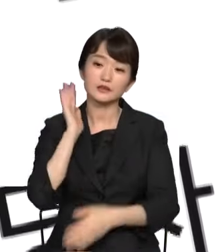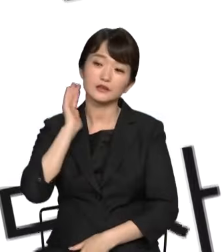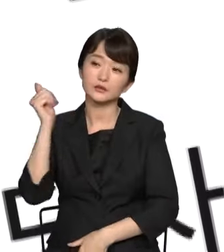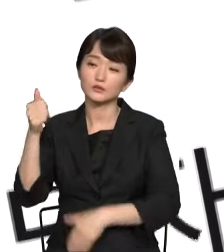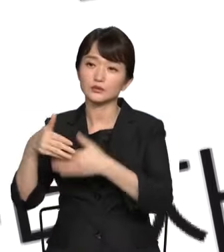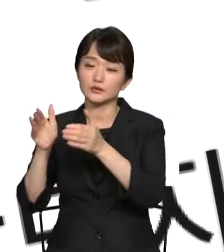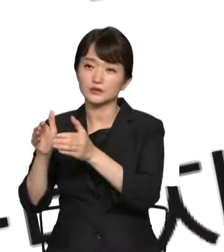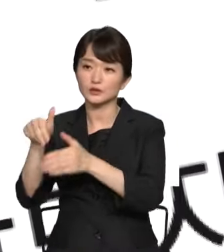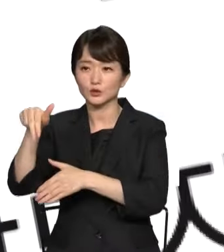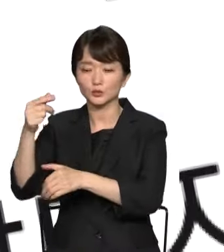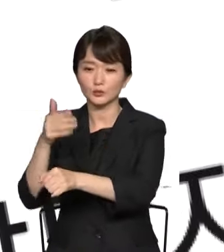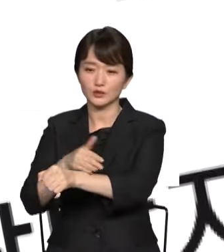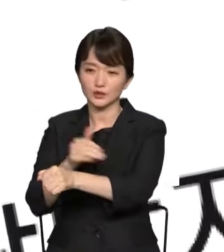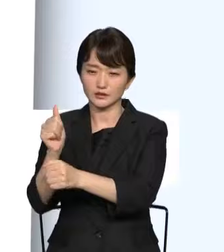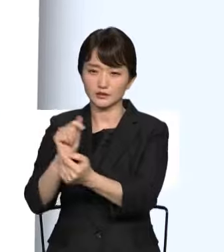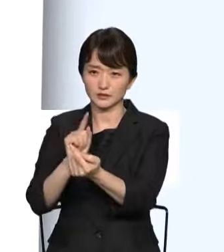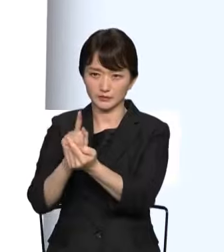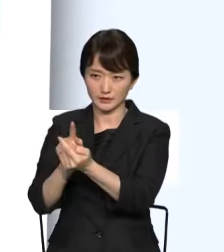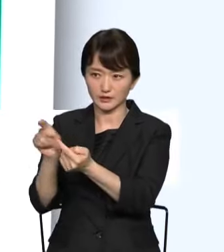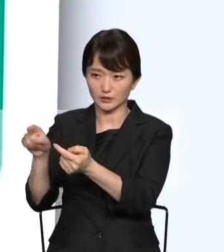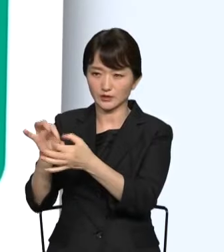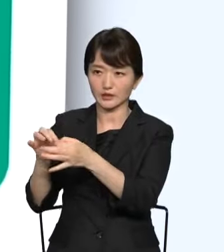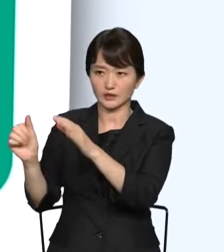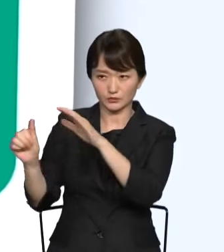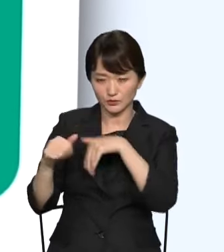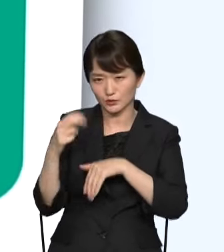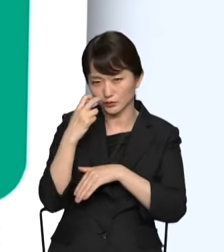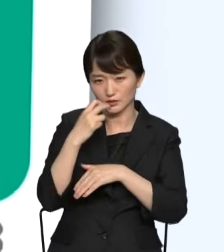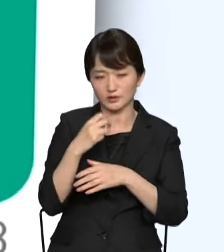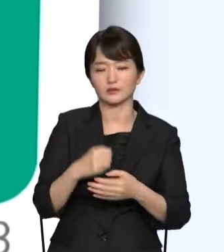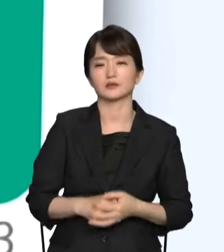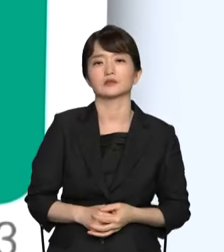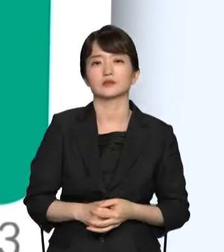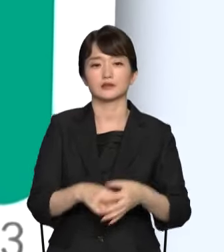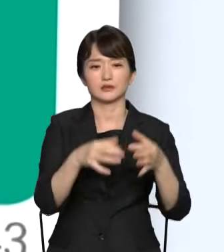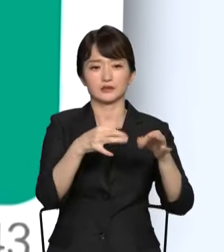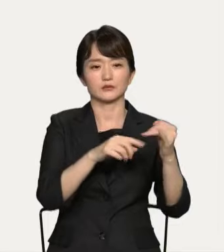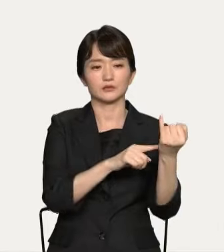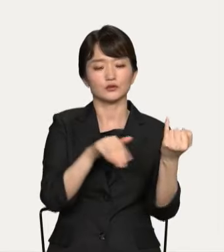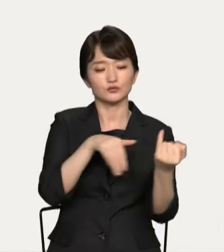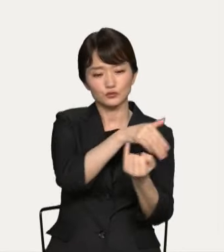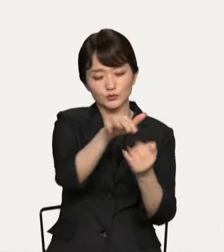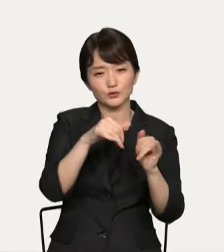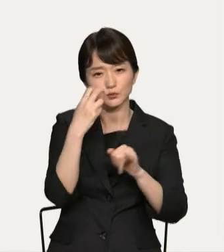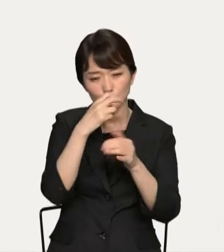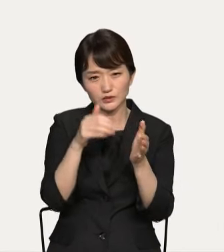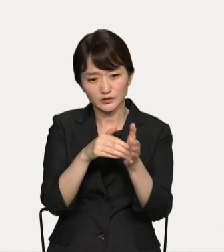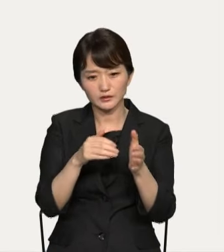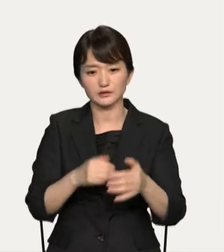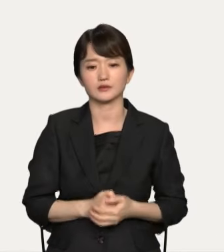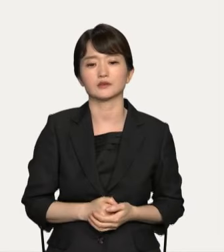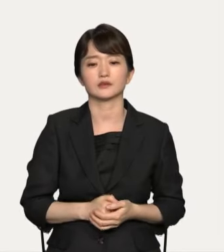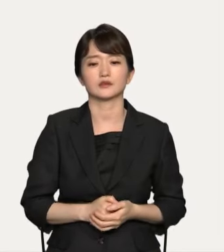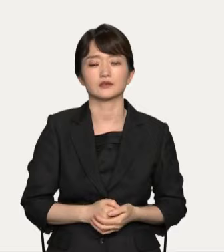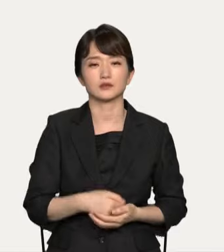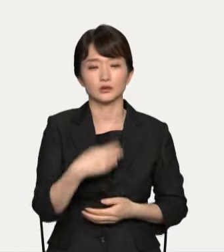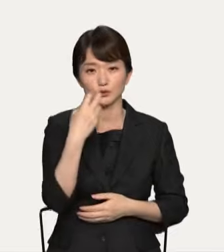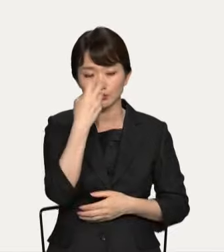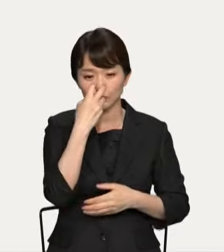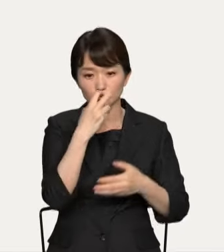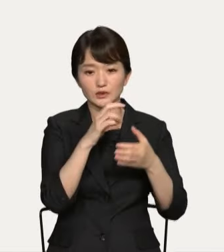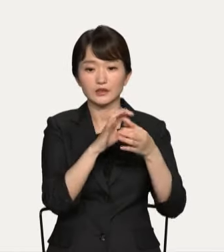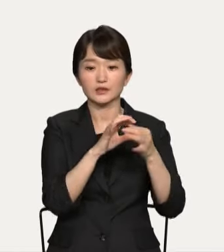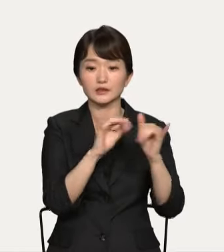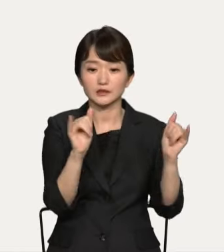조사하며 김여사 주변 인물에 대한 조사는 마무리 단계에 접어들었습니다 검찰관계자는 관계자 조사와 자료 확보를 통해